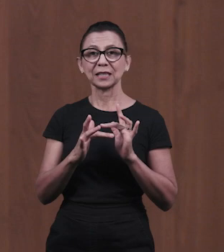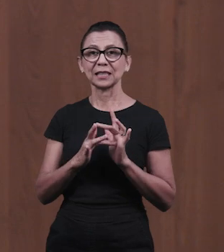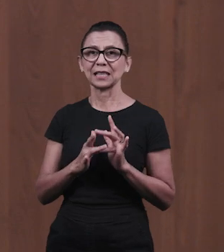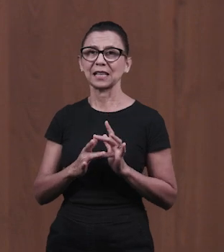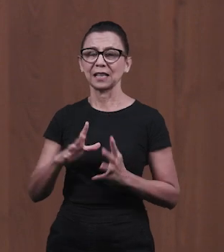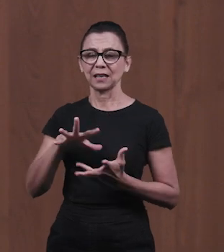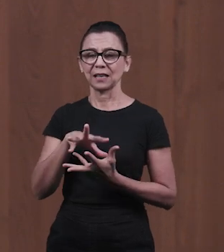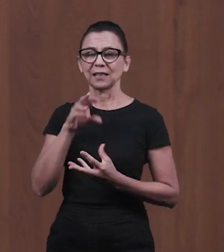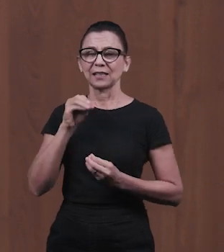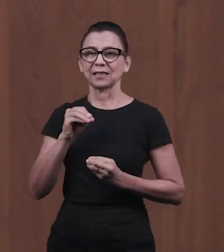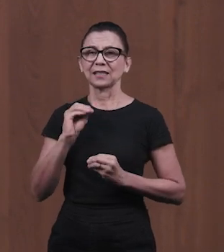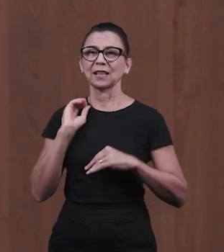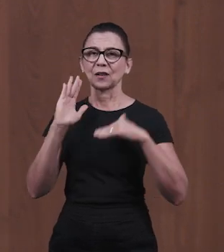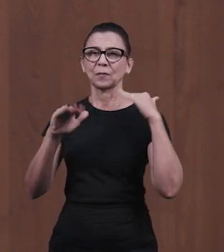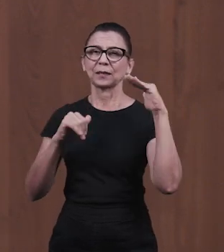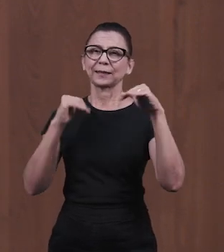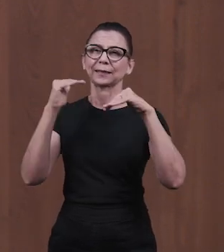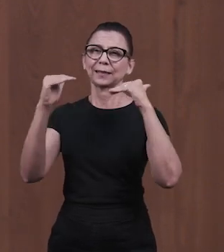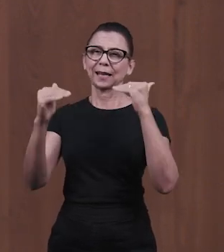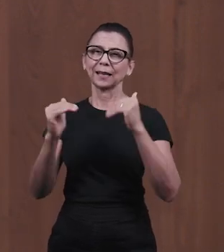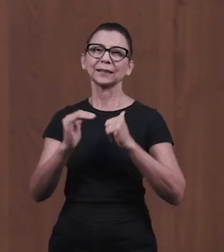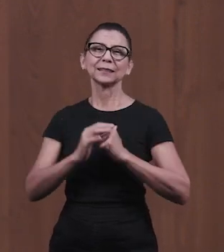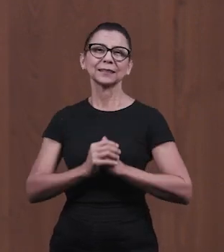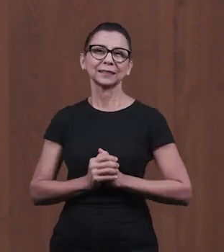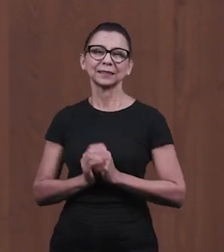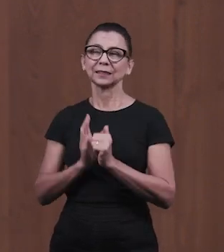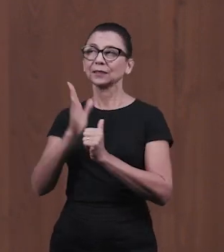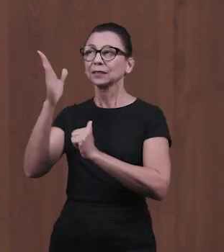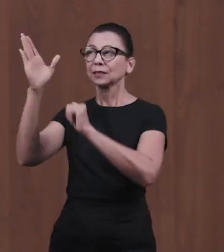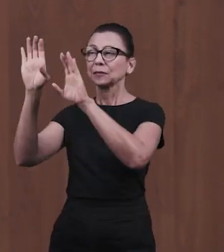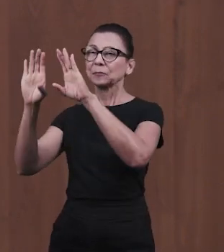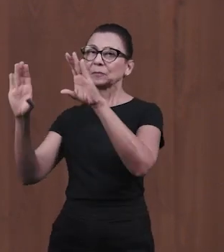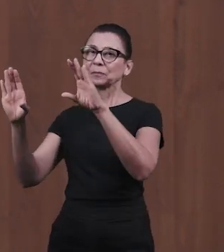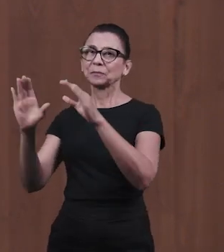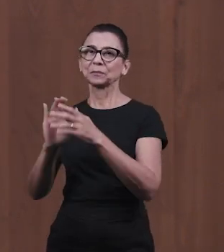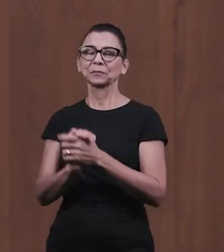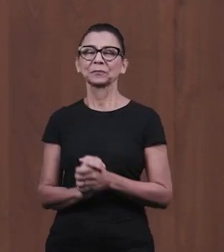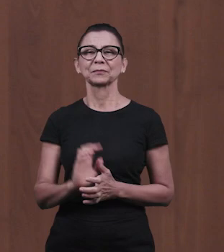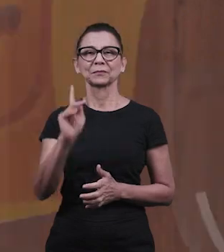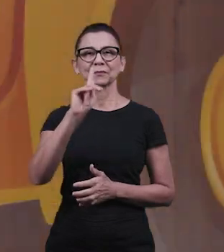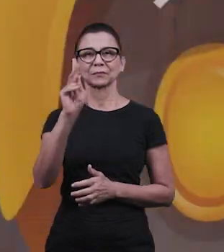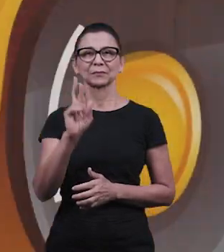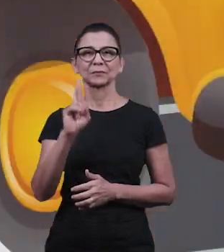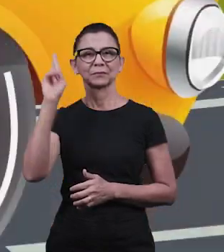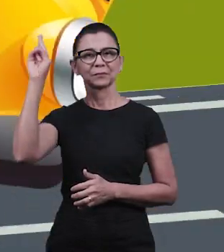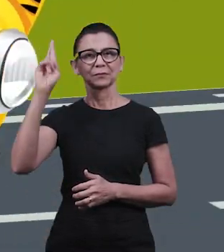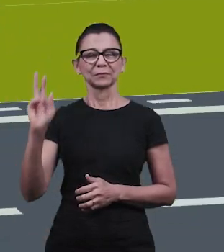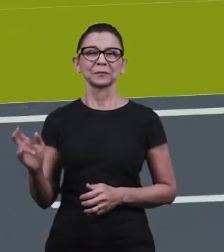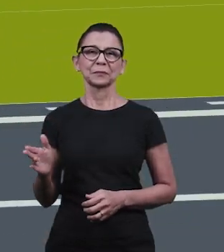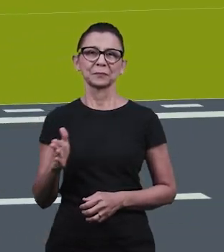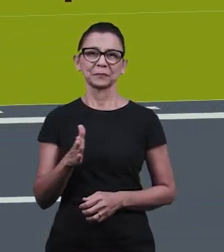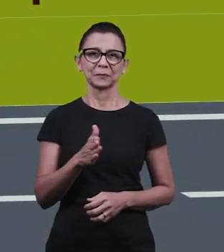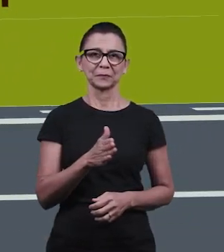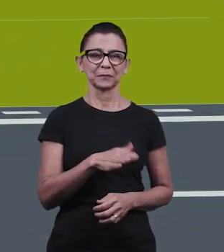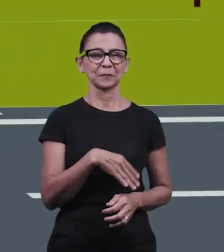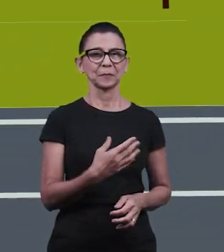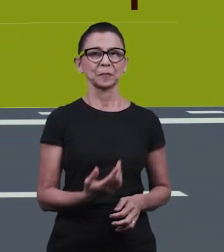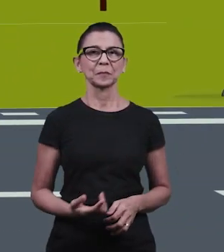нашу душу, наш путь в небеса. Мир Господа Иисуса всем вам.